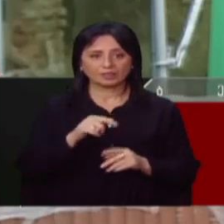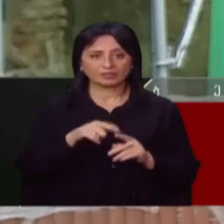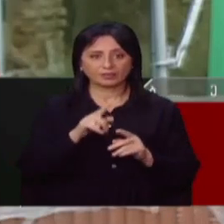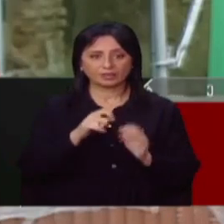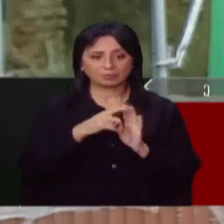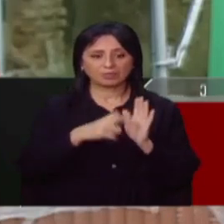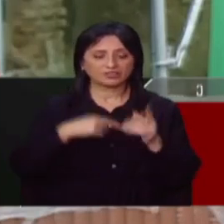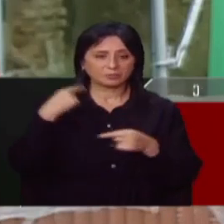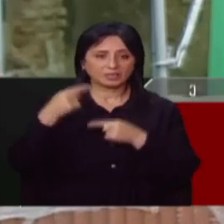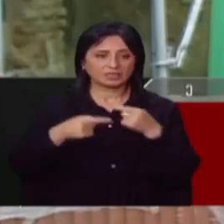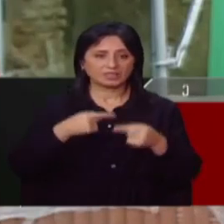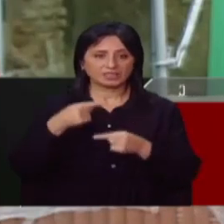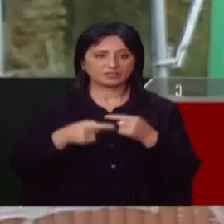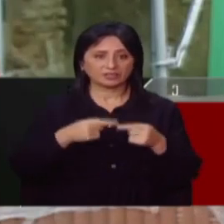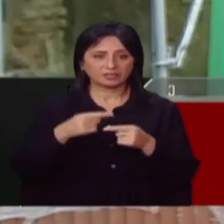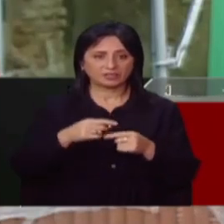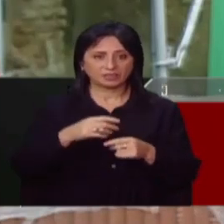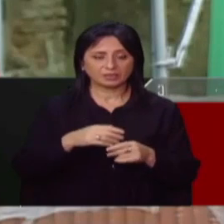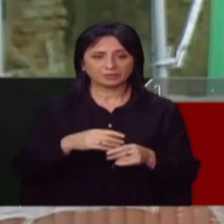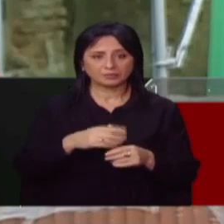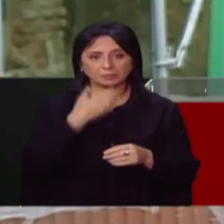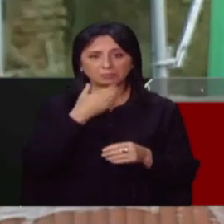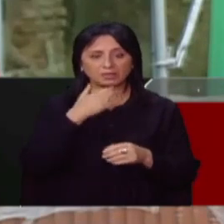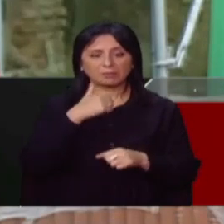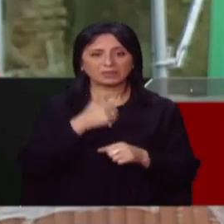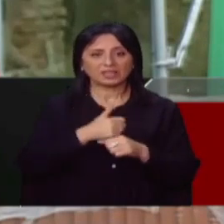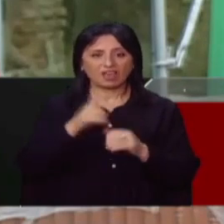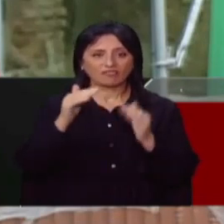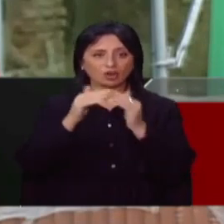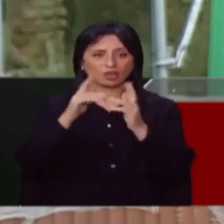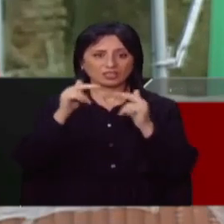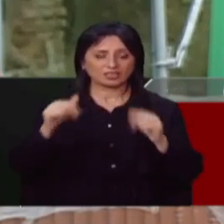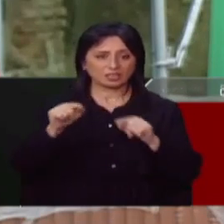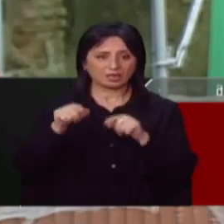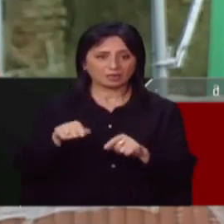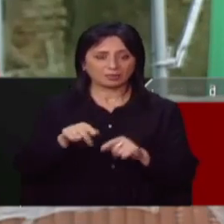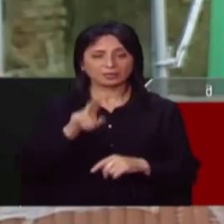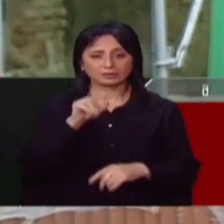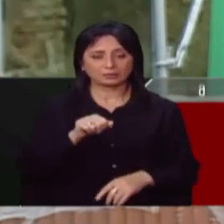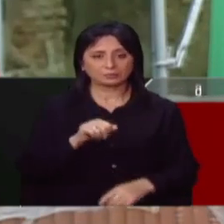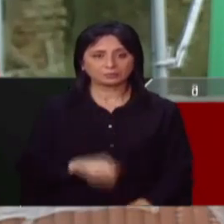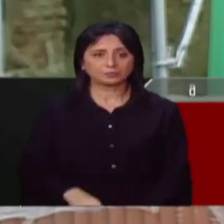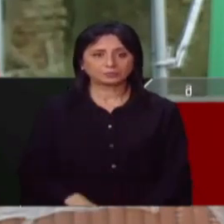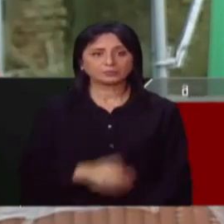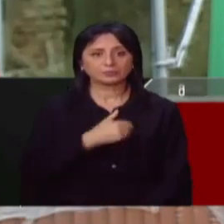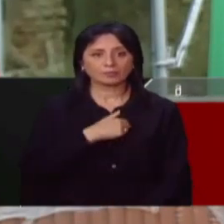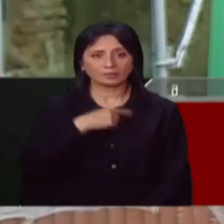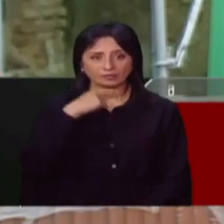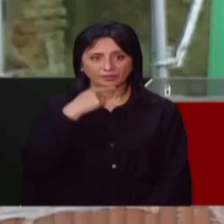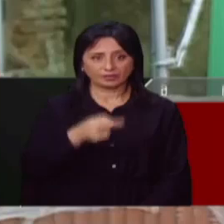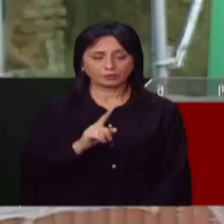მეჩვიდმეტე საუკუნის სამღვდელმთავრო რეზიდენციამ, სასახლემ. და მინდა